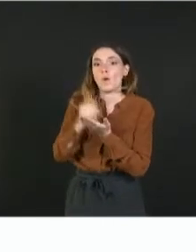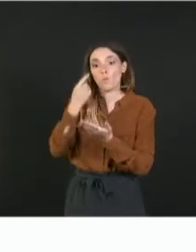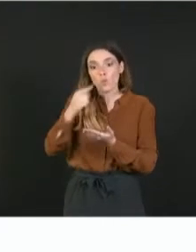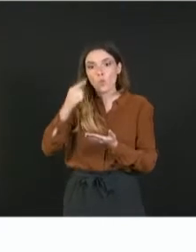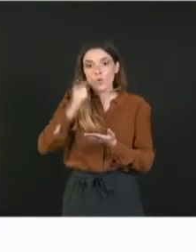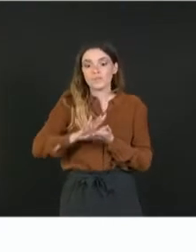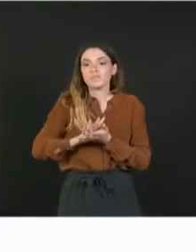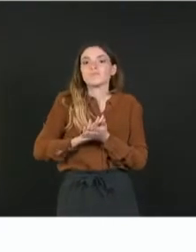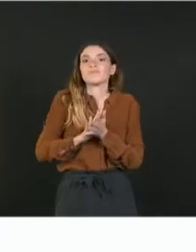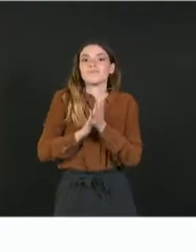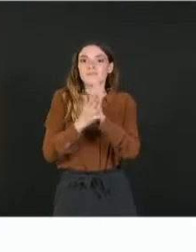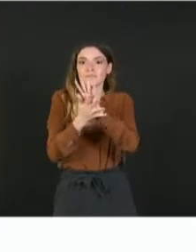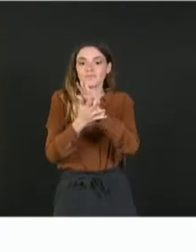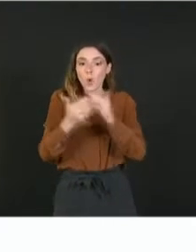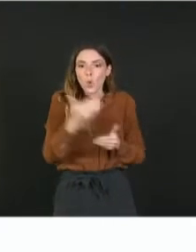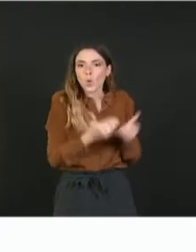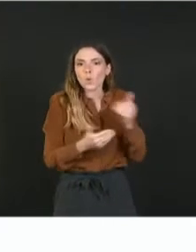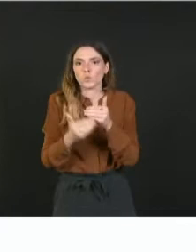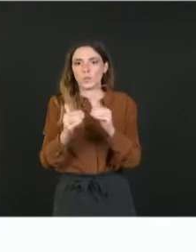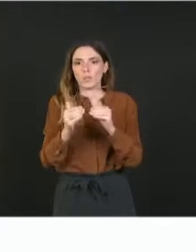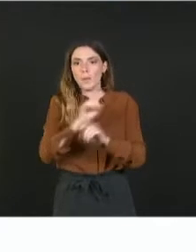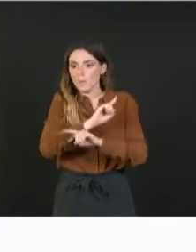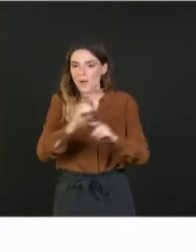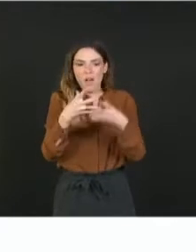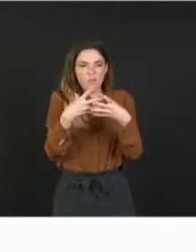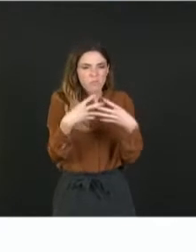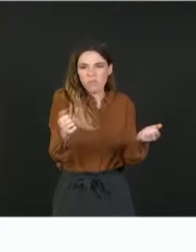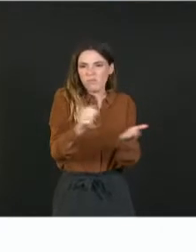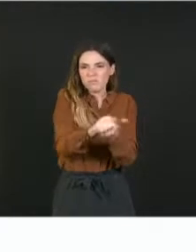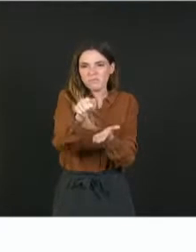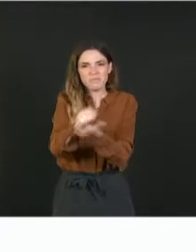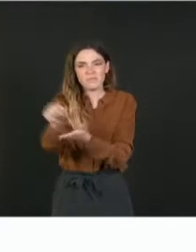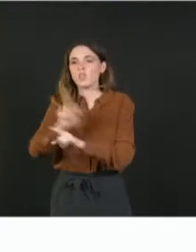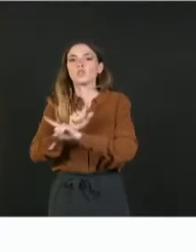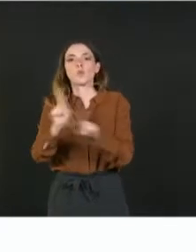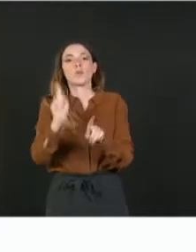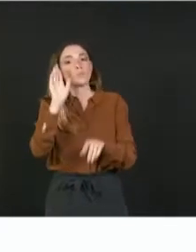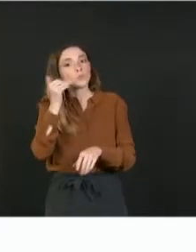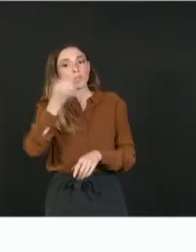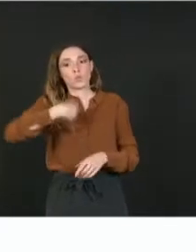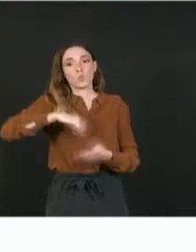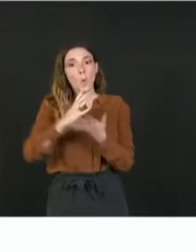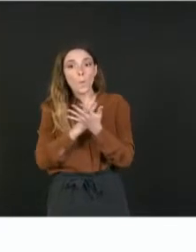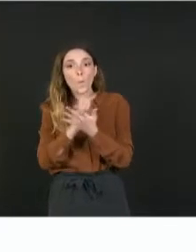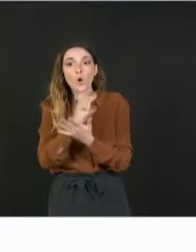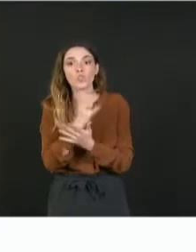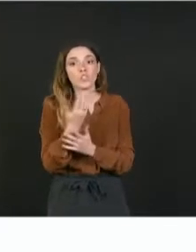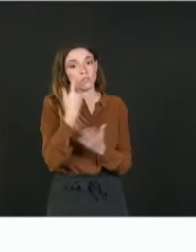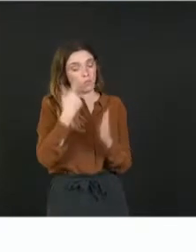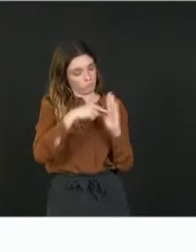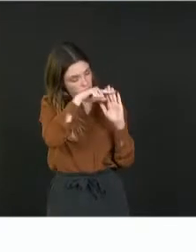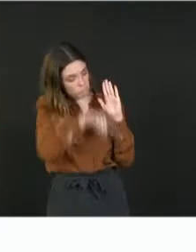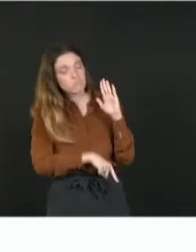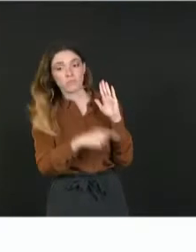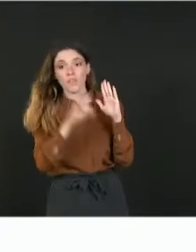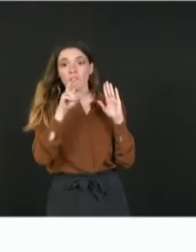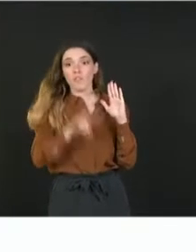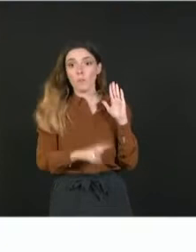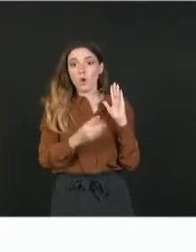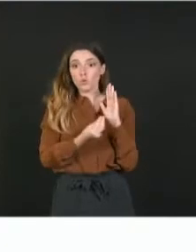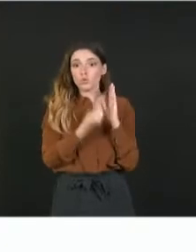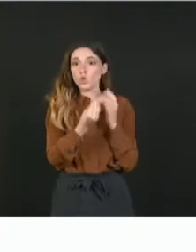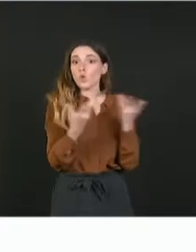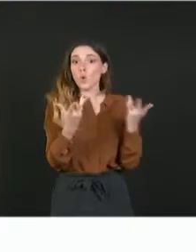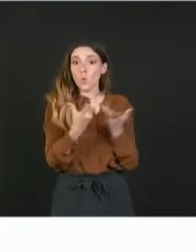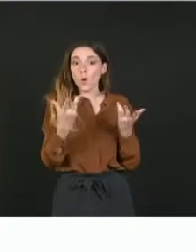ça qu'on fait en sorte que dans nos projets, on propose plus de ressources encore que ce qu'on